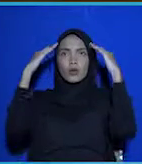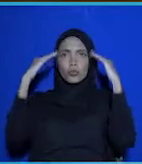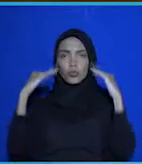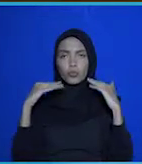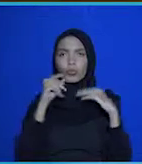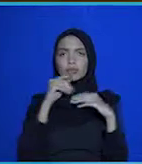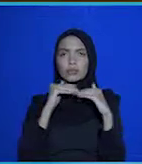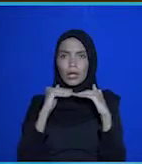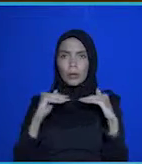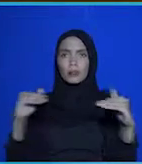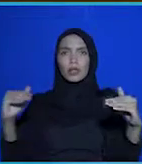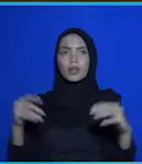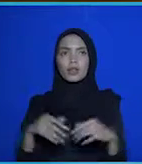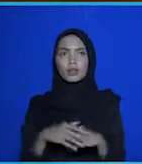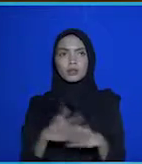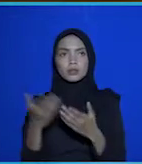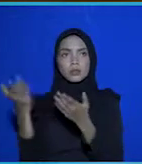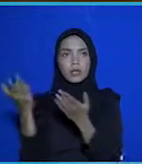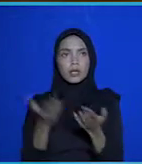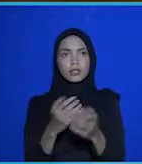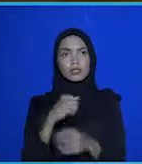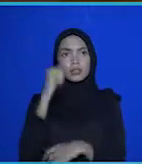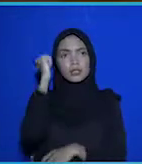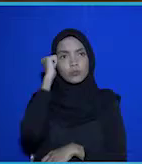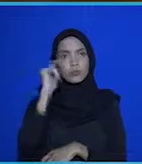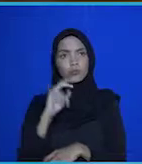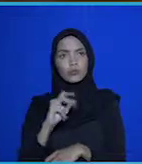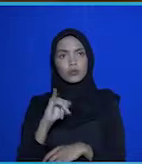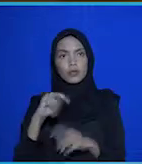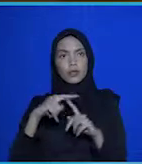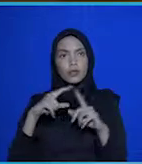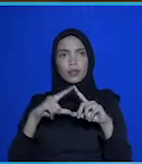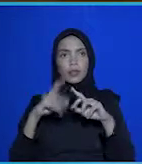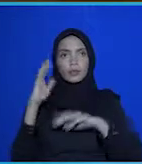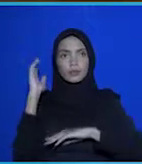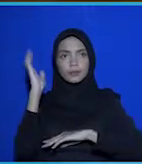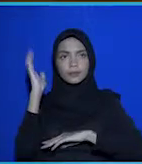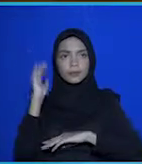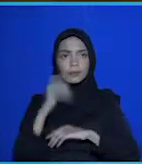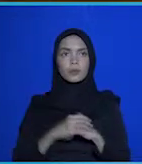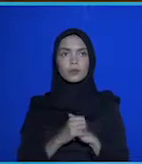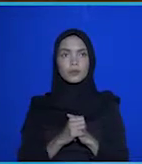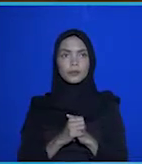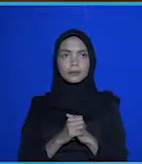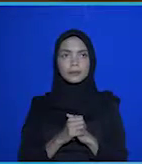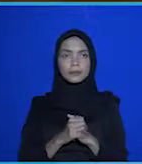benar-benar keadaan itu stabil kembali ke semula. Kami persilakan Ibu Rita untuk menyampaikan